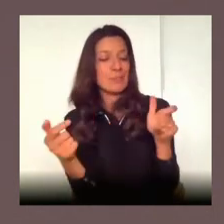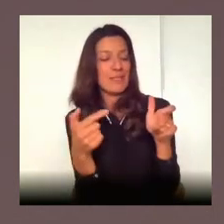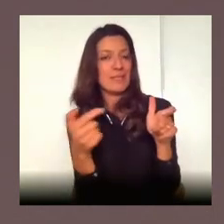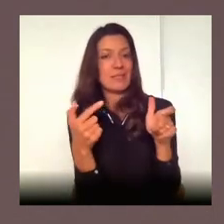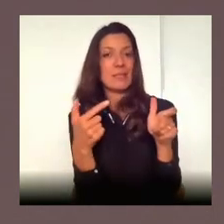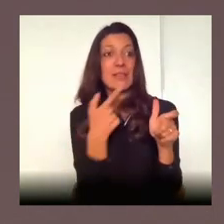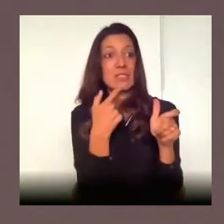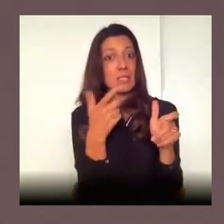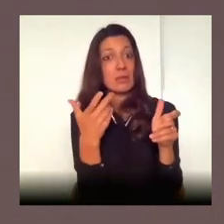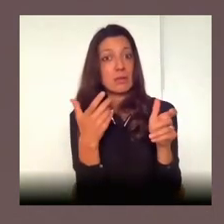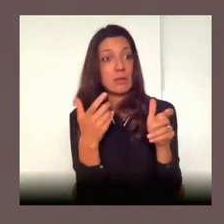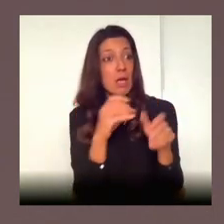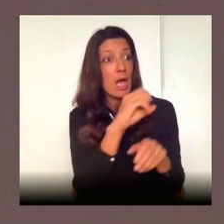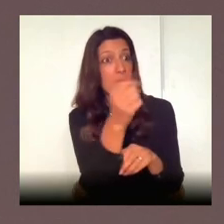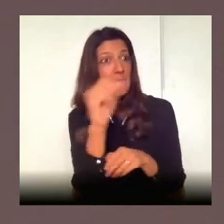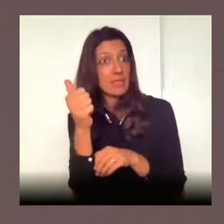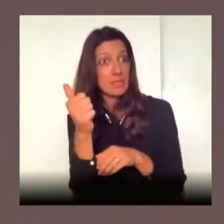donner accès au numérique à tous,